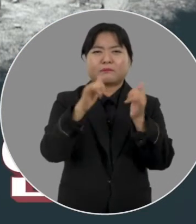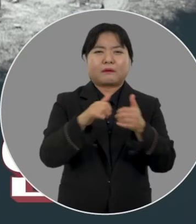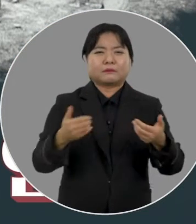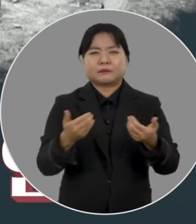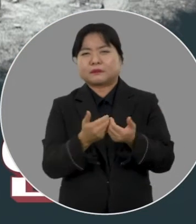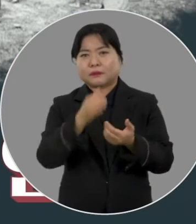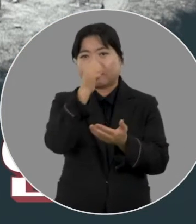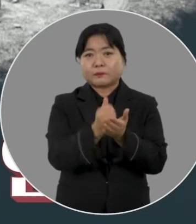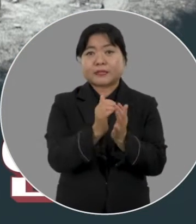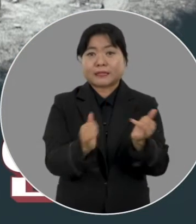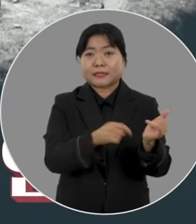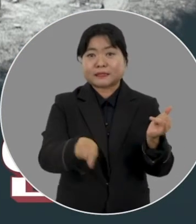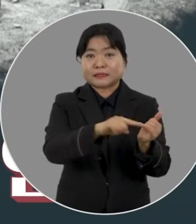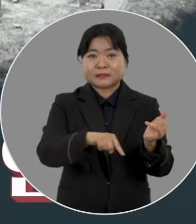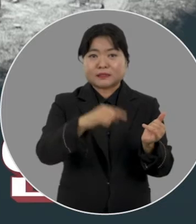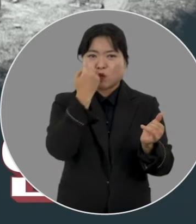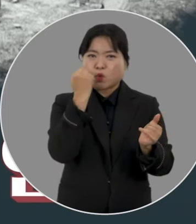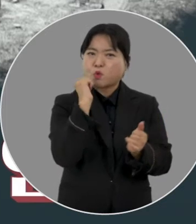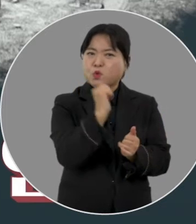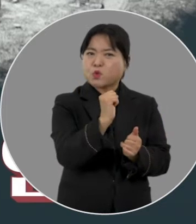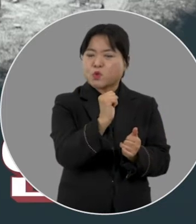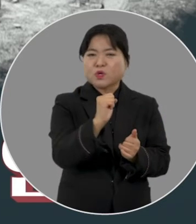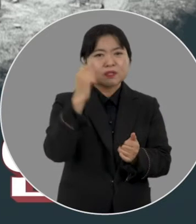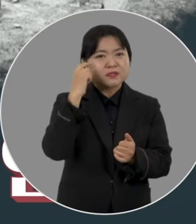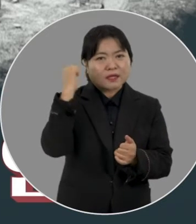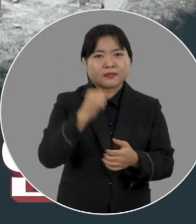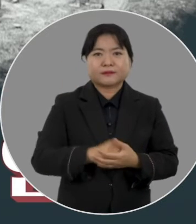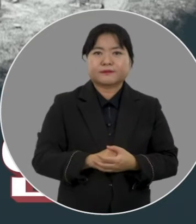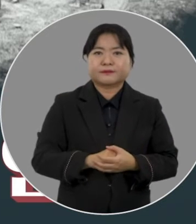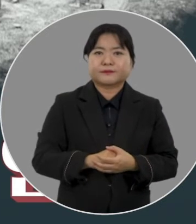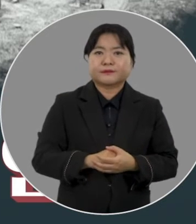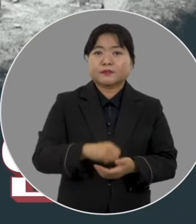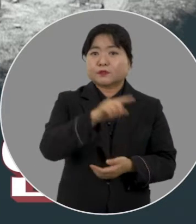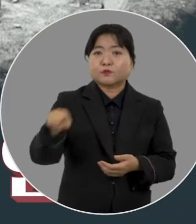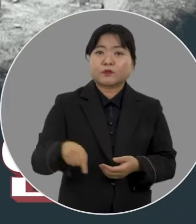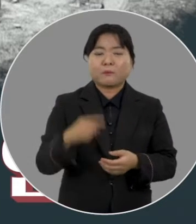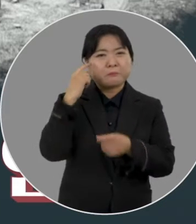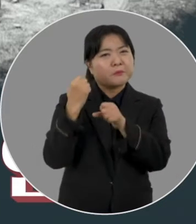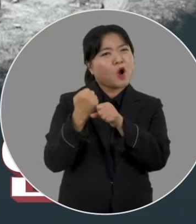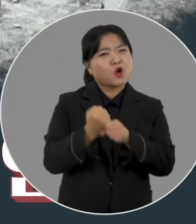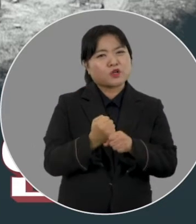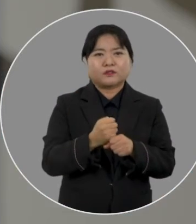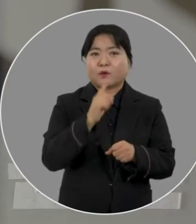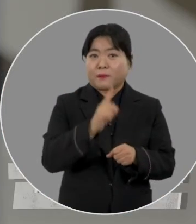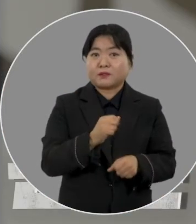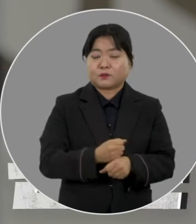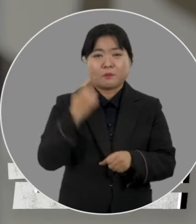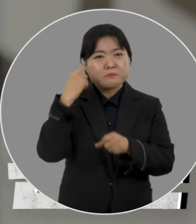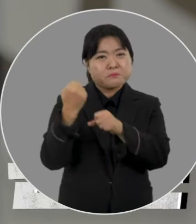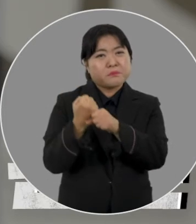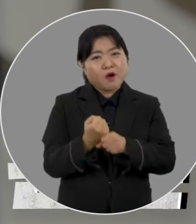반사회적 범죄자라는 것이 그 당시 유럽 사람들의 생각이었습니다. 이걸 우리는 편견이라고 부르죠.